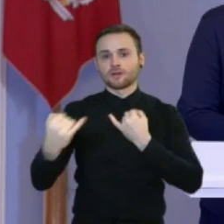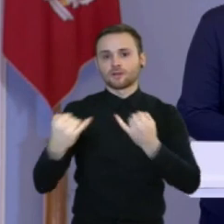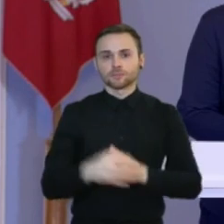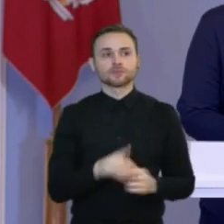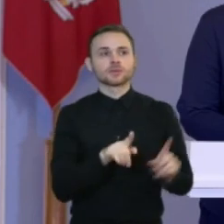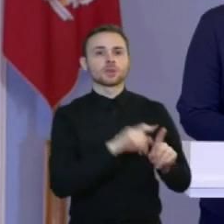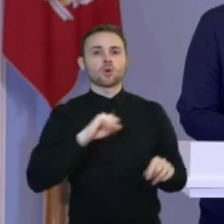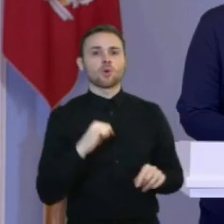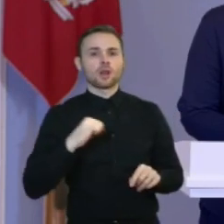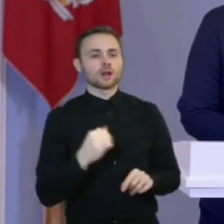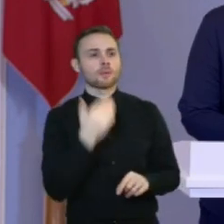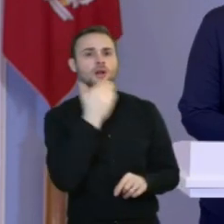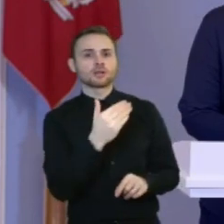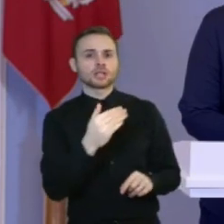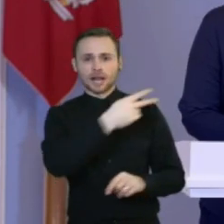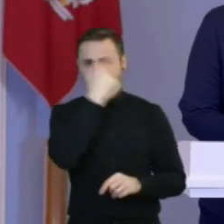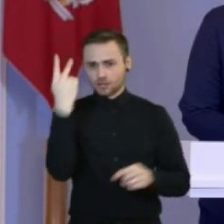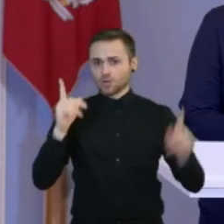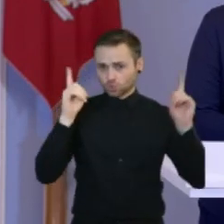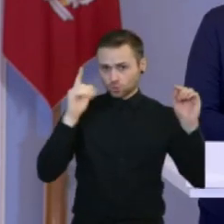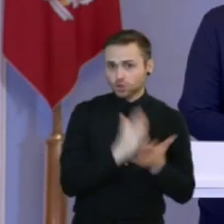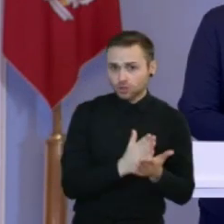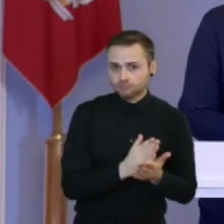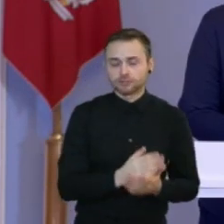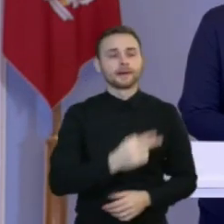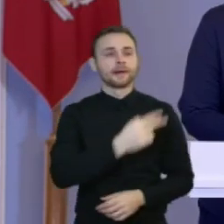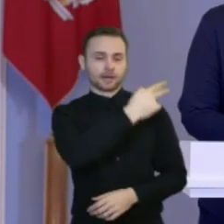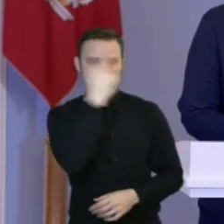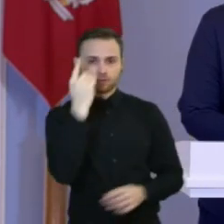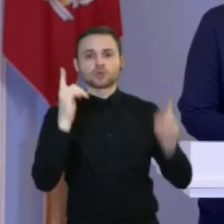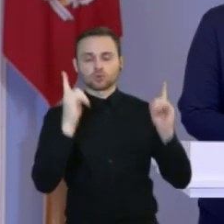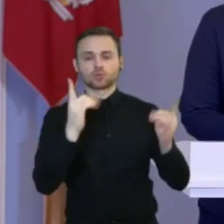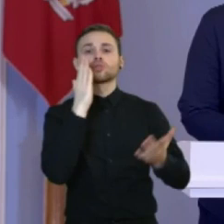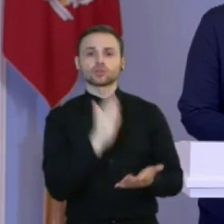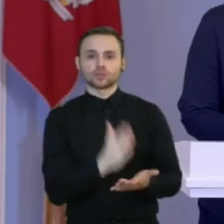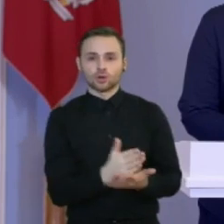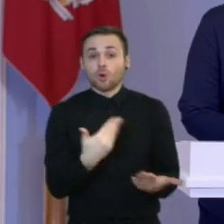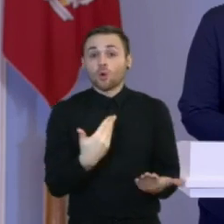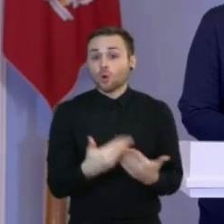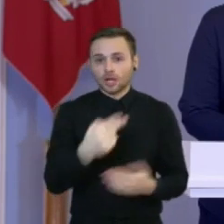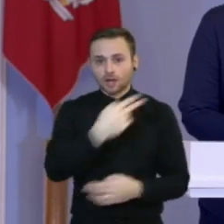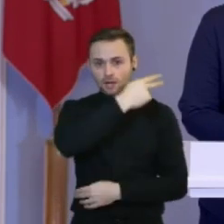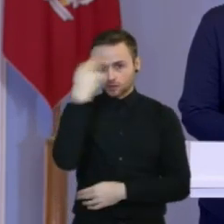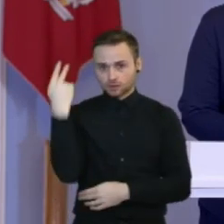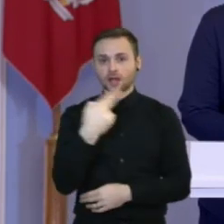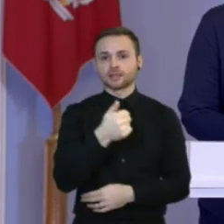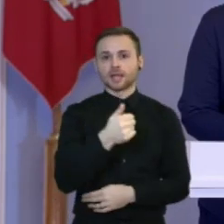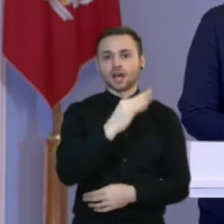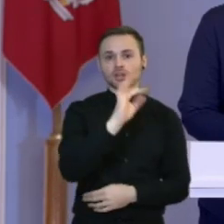Kolegos klausia, ar Lietuva yra saugi? Lietuva yra saugi dėl to, kad Lietuva yra NATO narė, kaip jūs žinote,